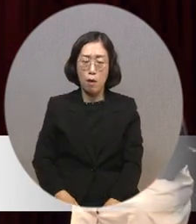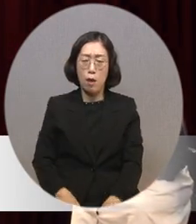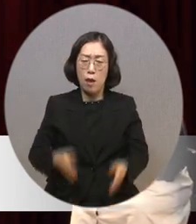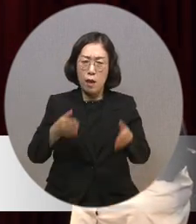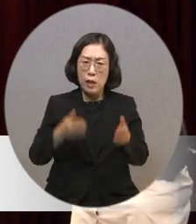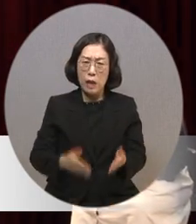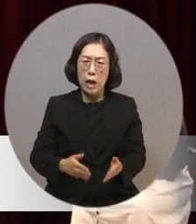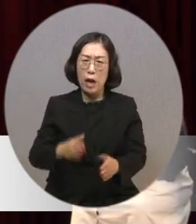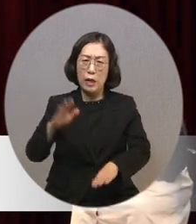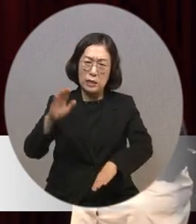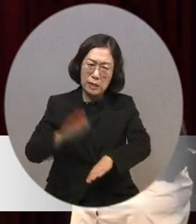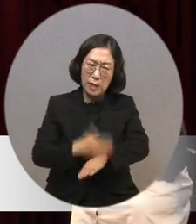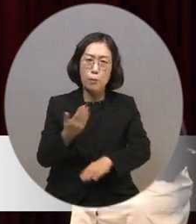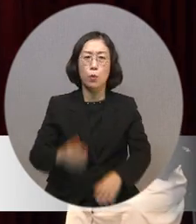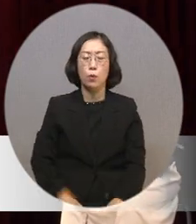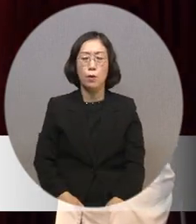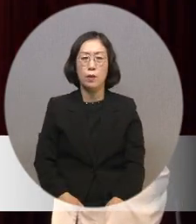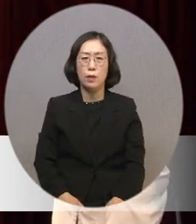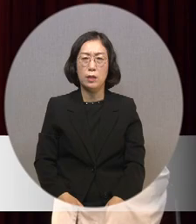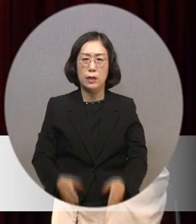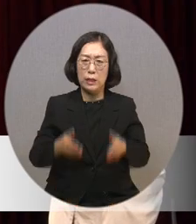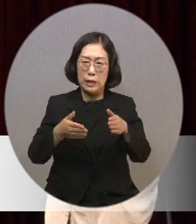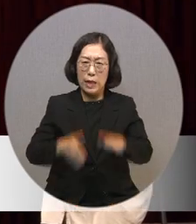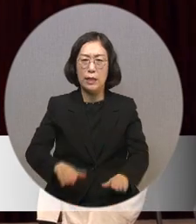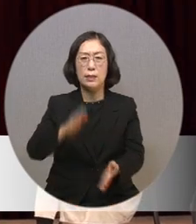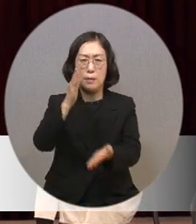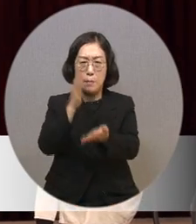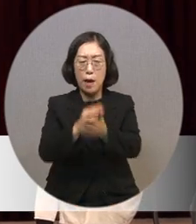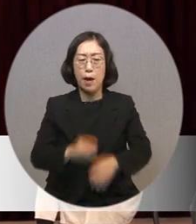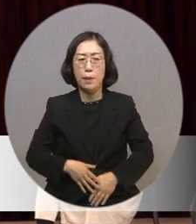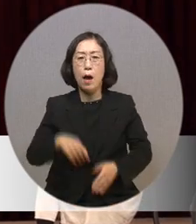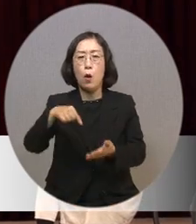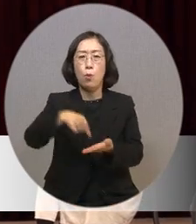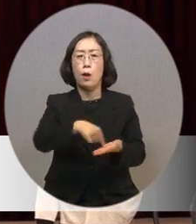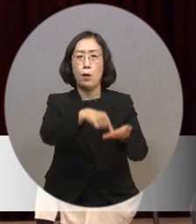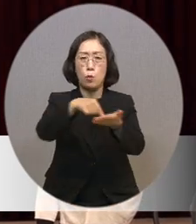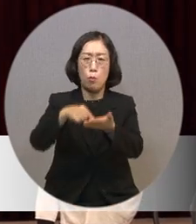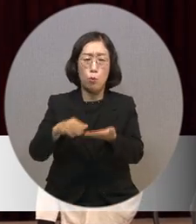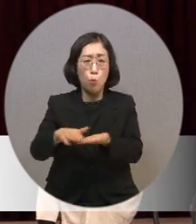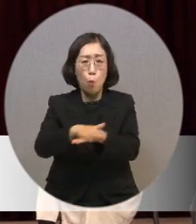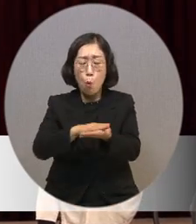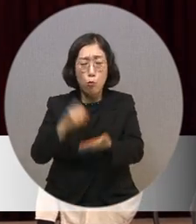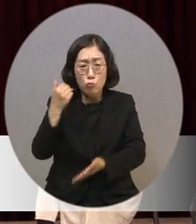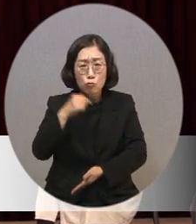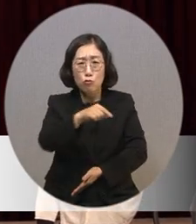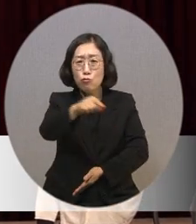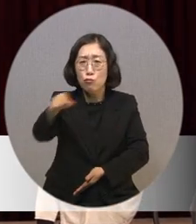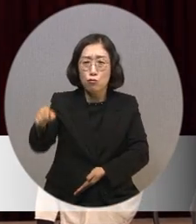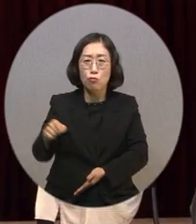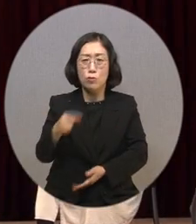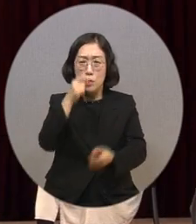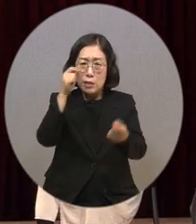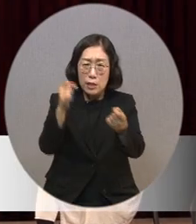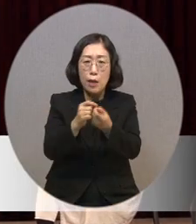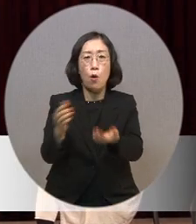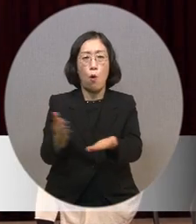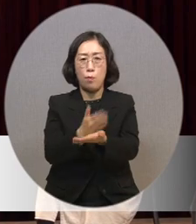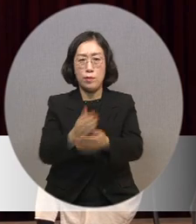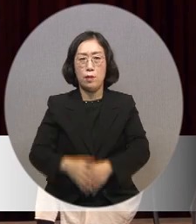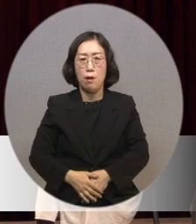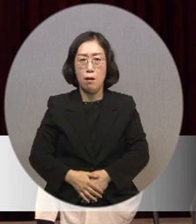나와보네, 괜히 나왔다, 나 외톨이야, 널 틈이 없다, 나는